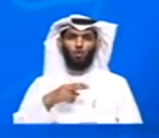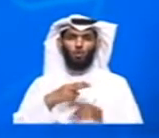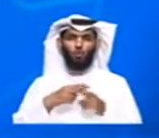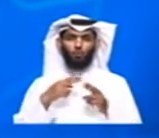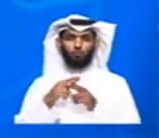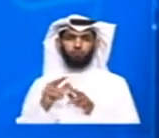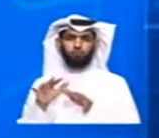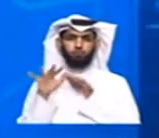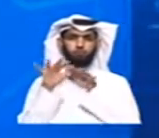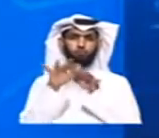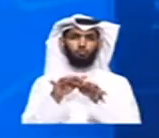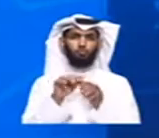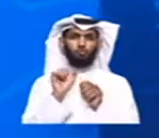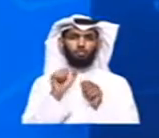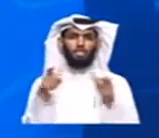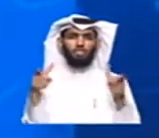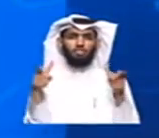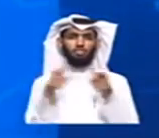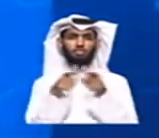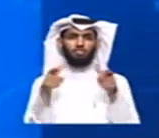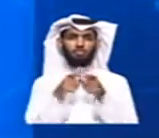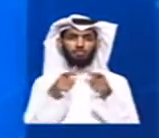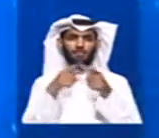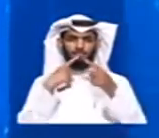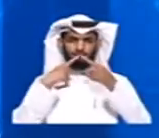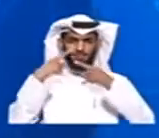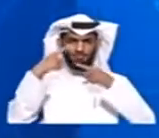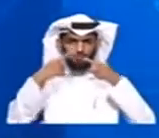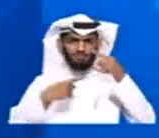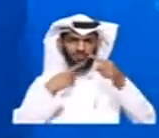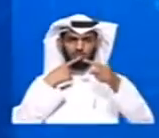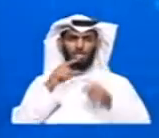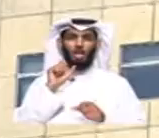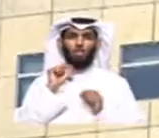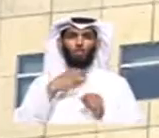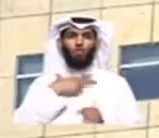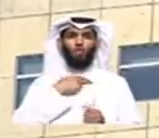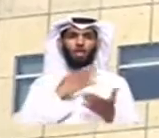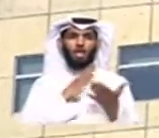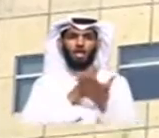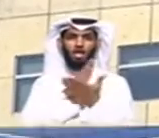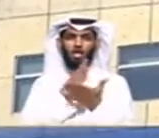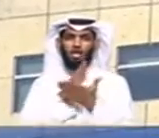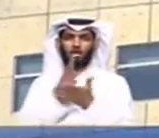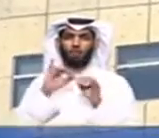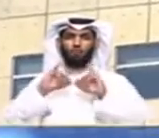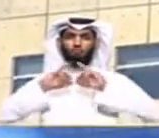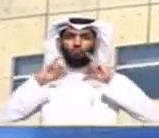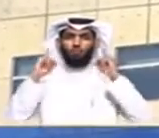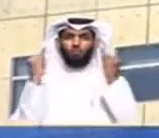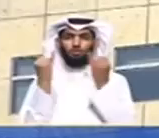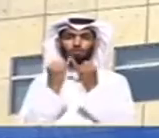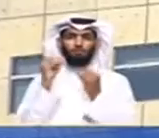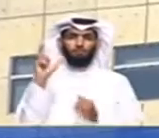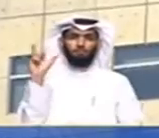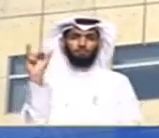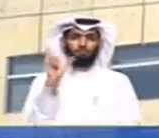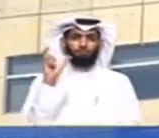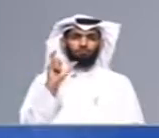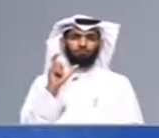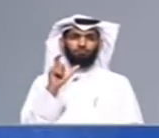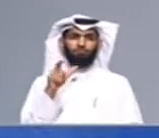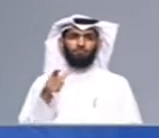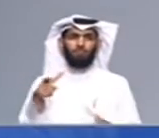المشارك في أعمال الاجتماع التشاوري السنوي لوزراء خارجية دول منظمة التعاون الإسلامي، والذي عقد